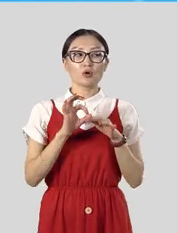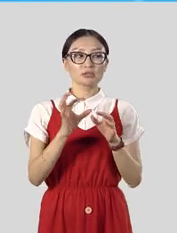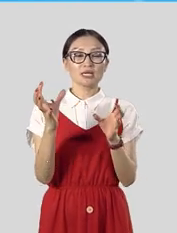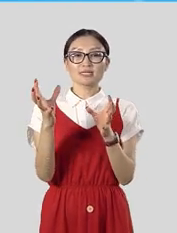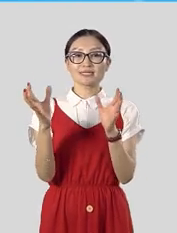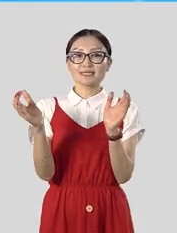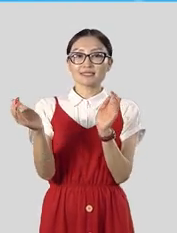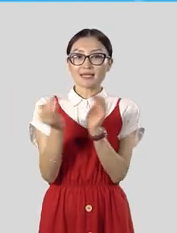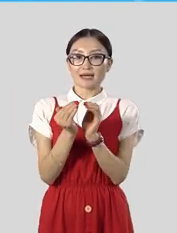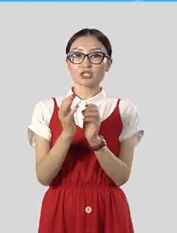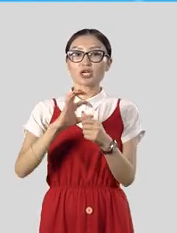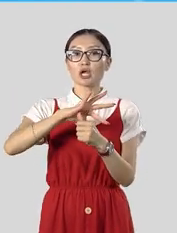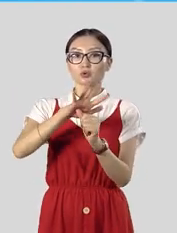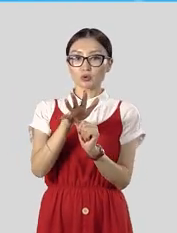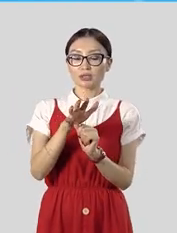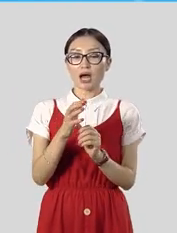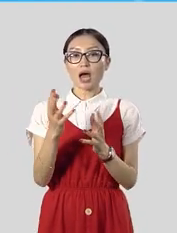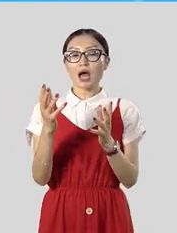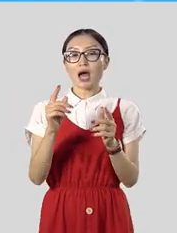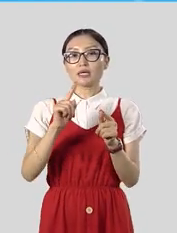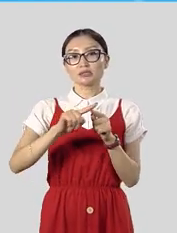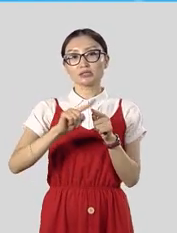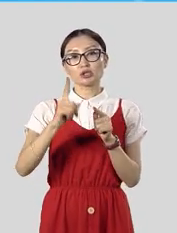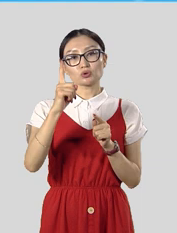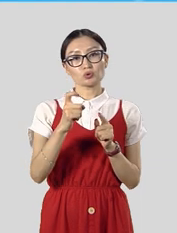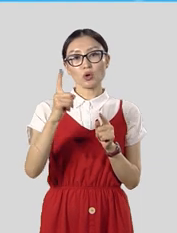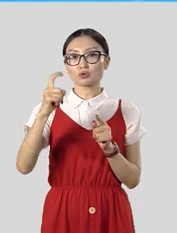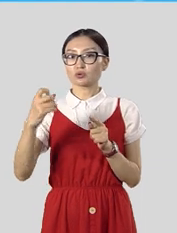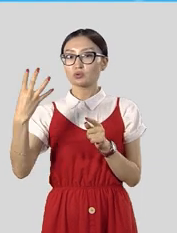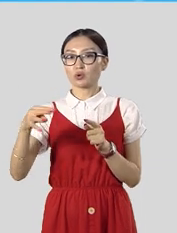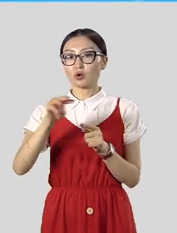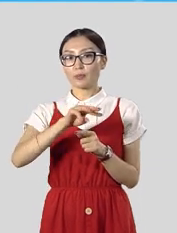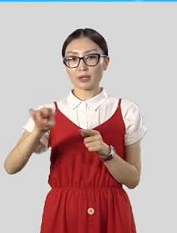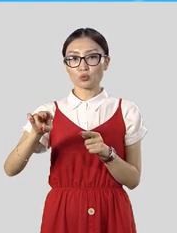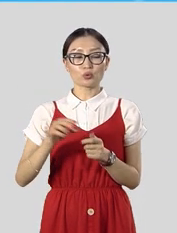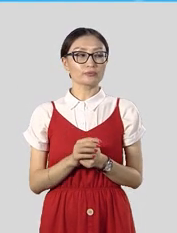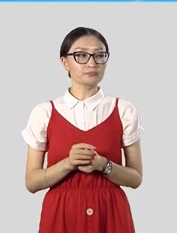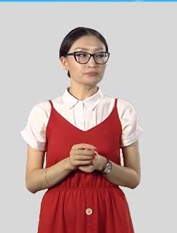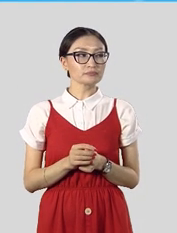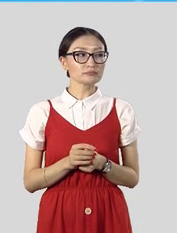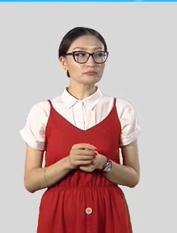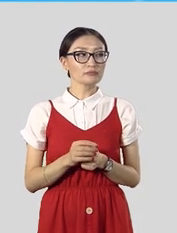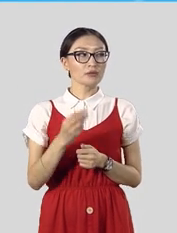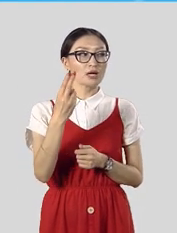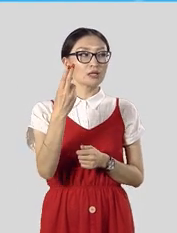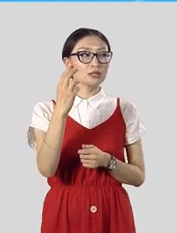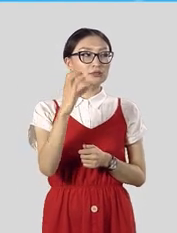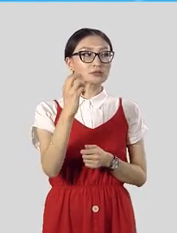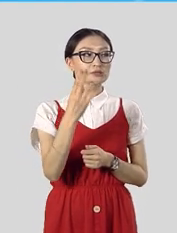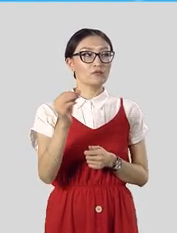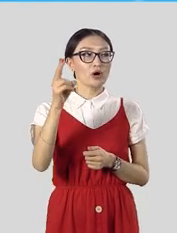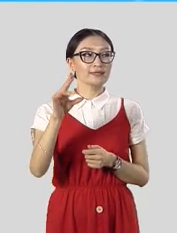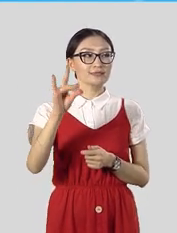зонтика. Частота сокращения зонтика 100-140 в минуту. Сифоидные